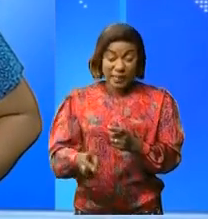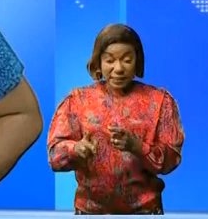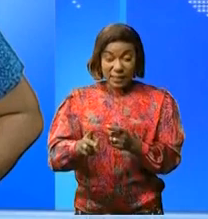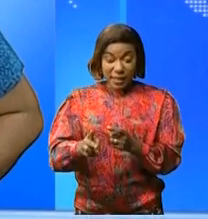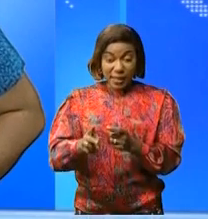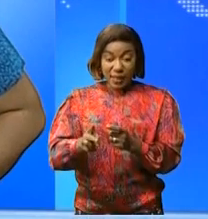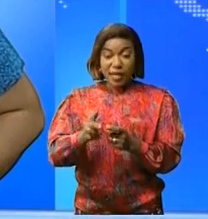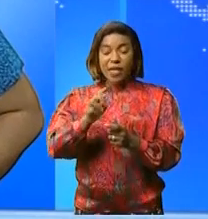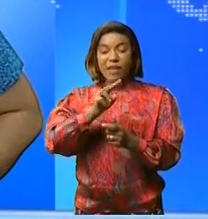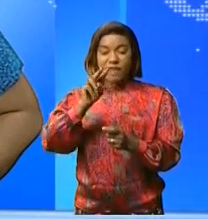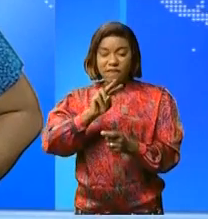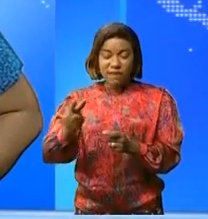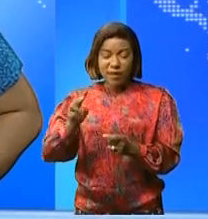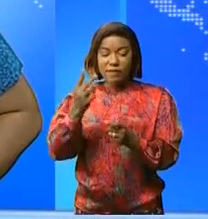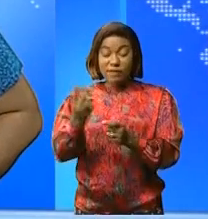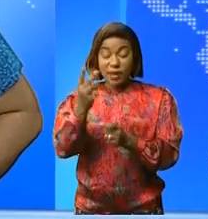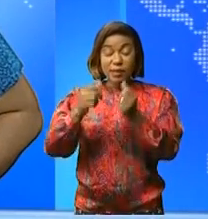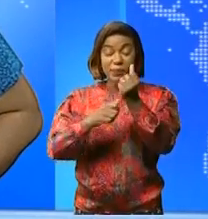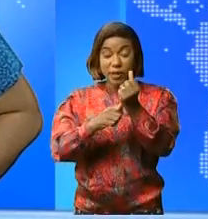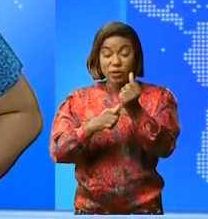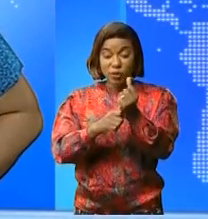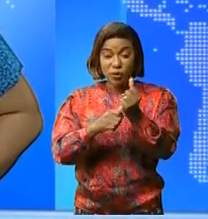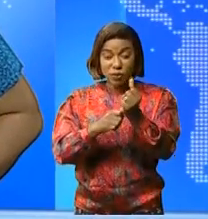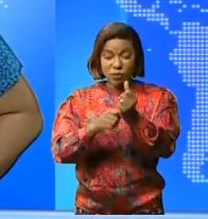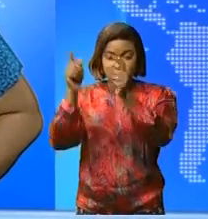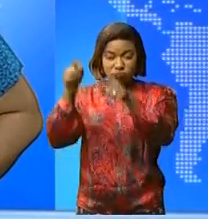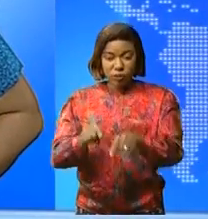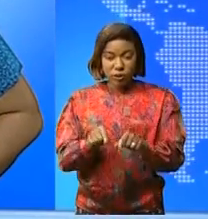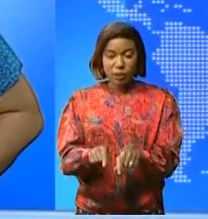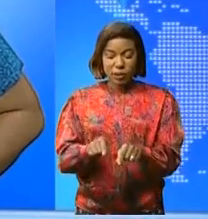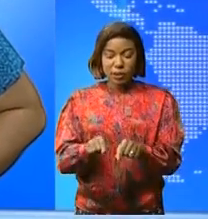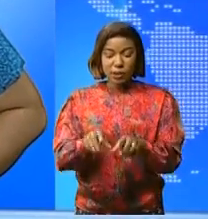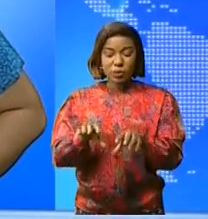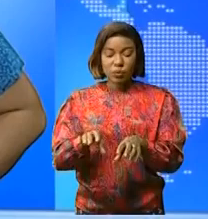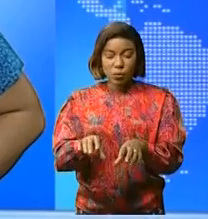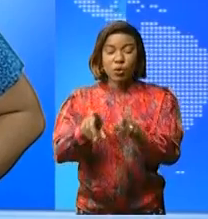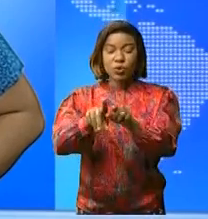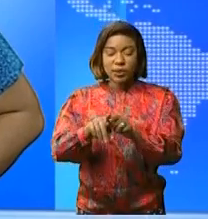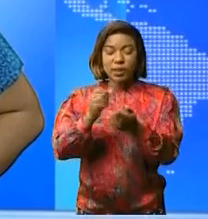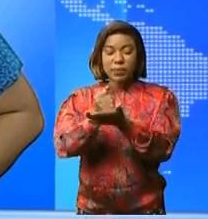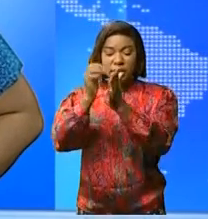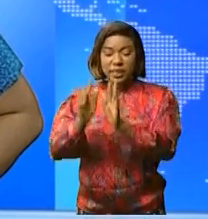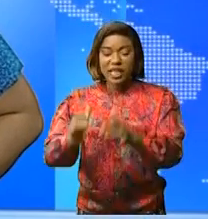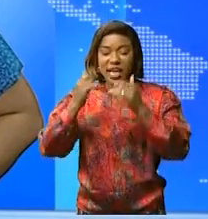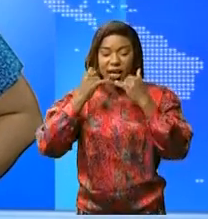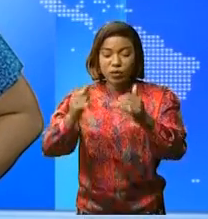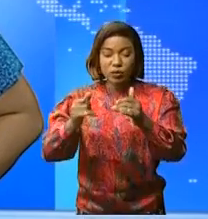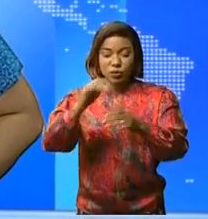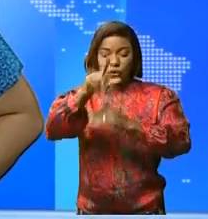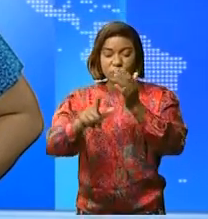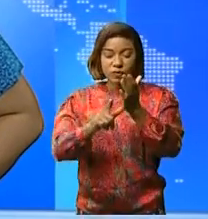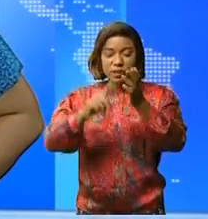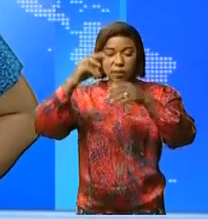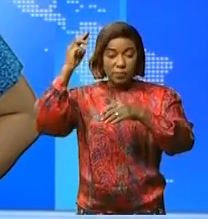pour une visite de travail. Annonce faite par l'ambassadeur de la République du Kenya en RDC au vice-ministre